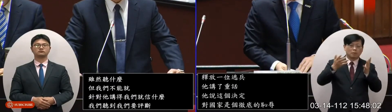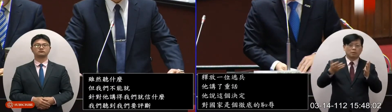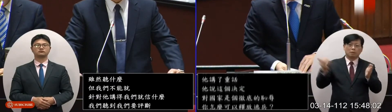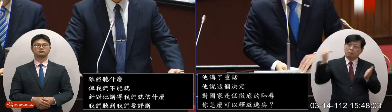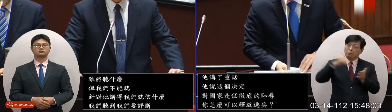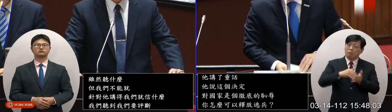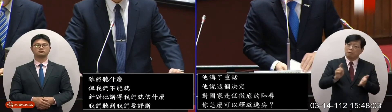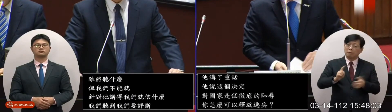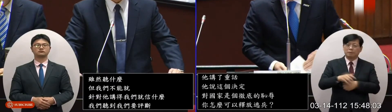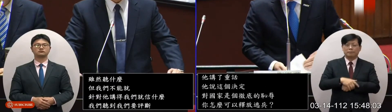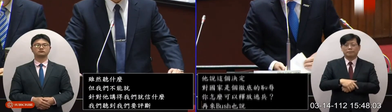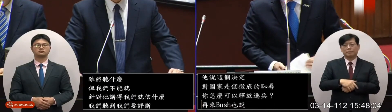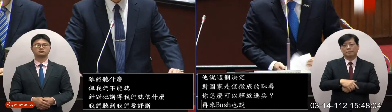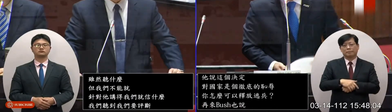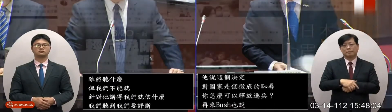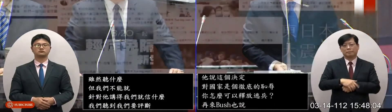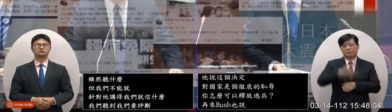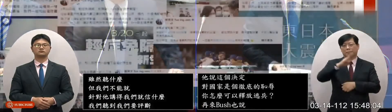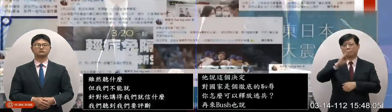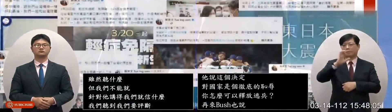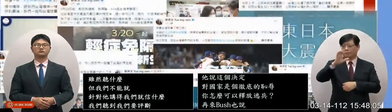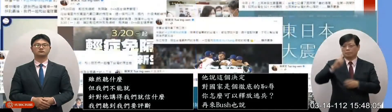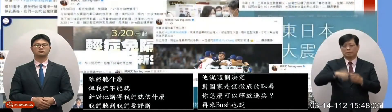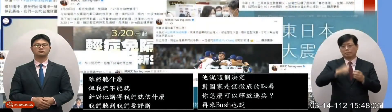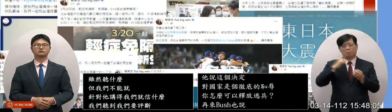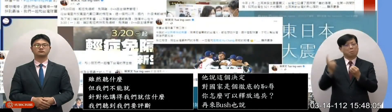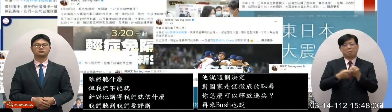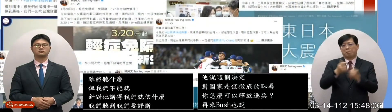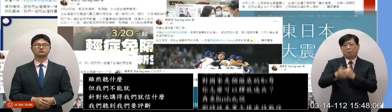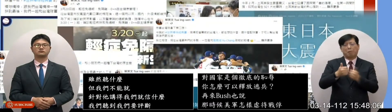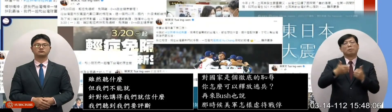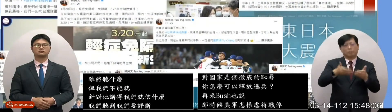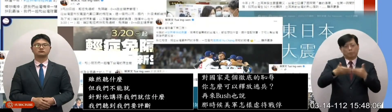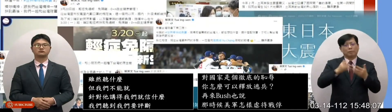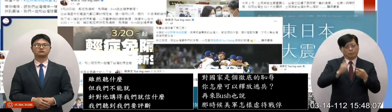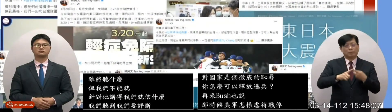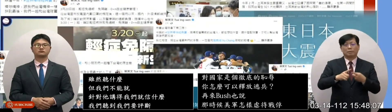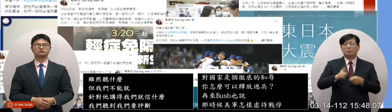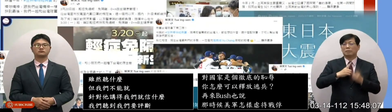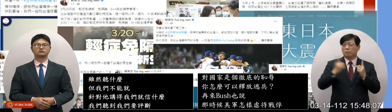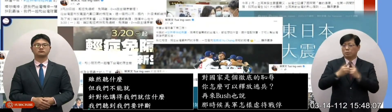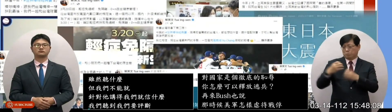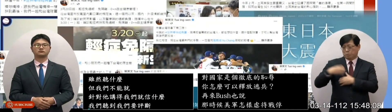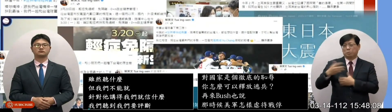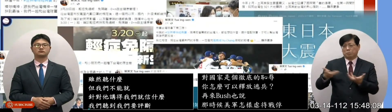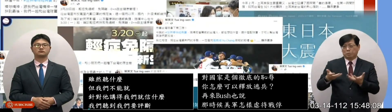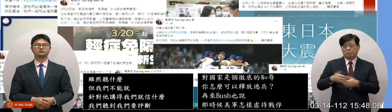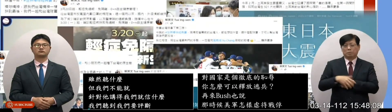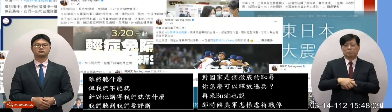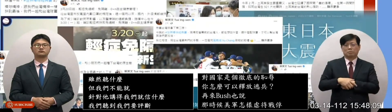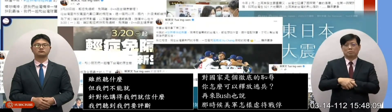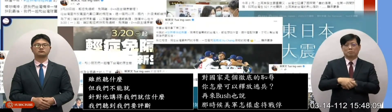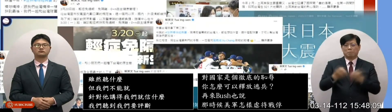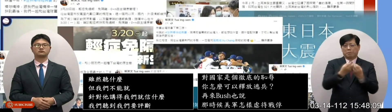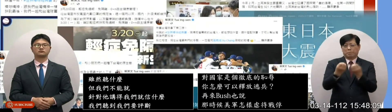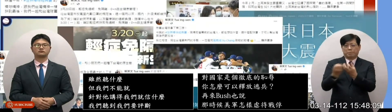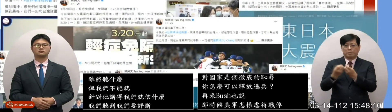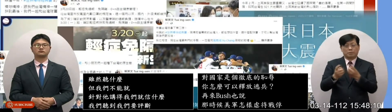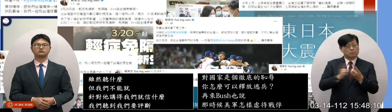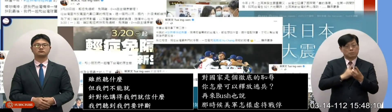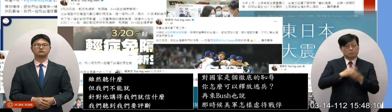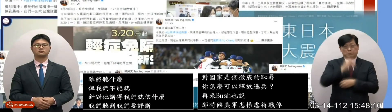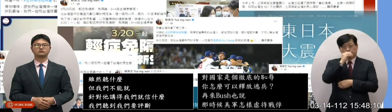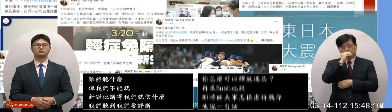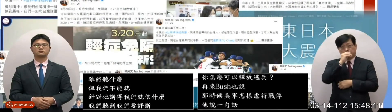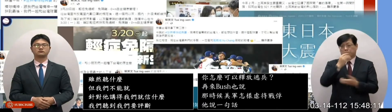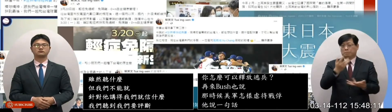在干什么。 WBC 经典赛很重要没有错，但好歹你对国军的事出这么多包，你都不用讲话